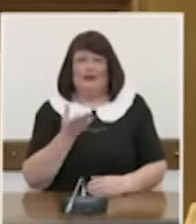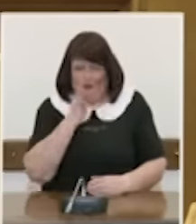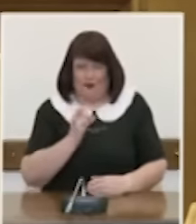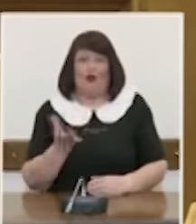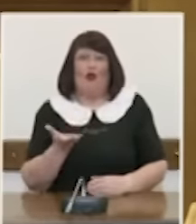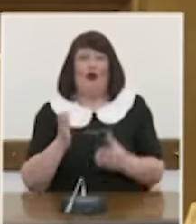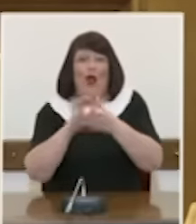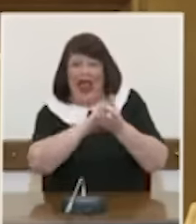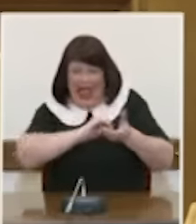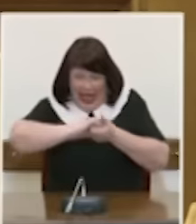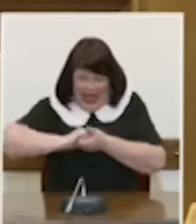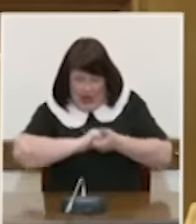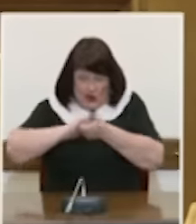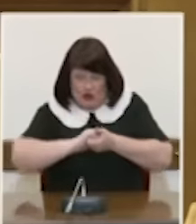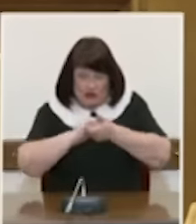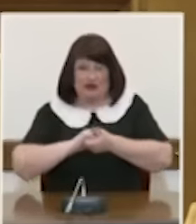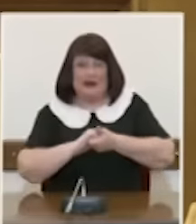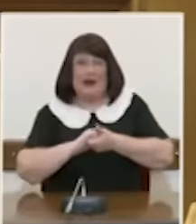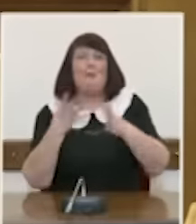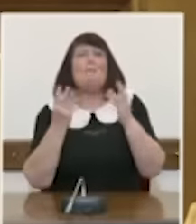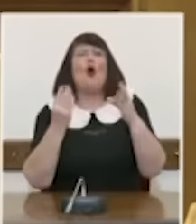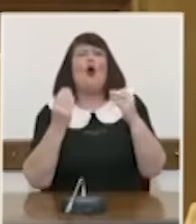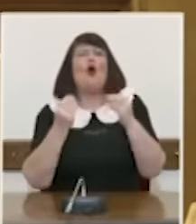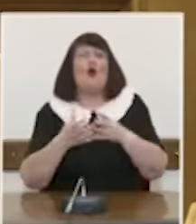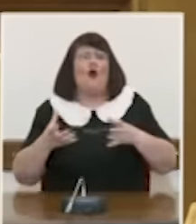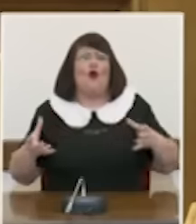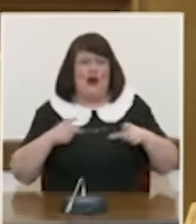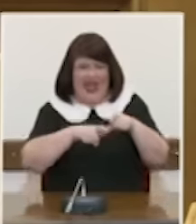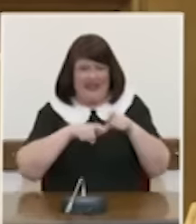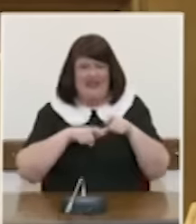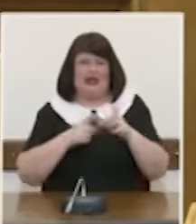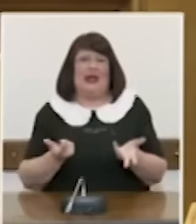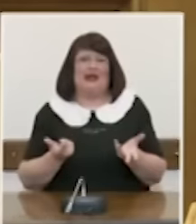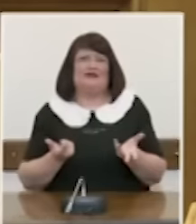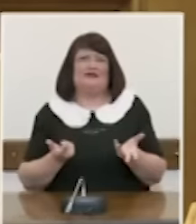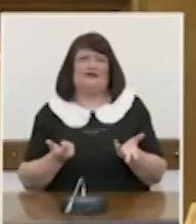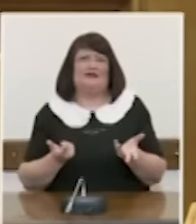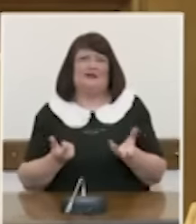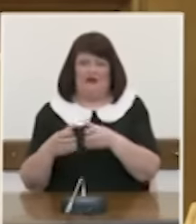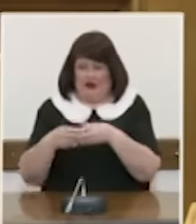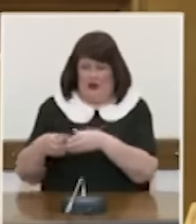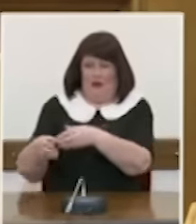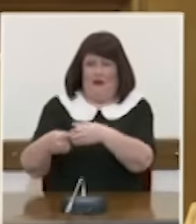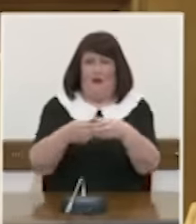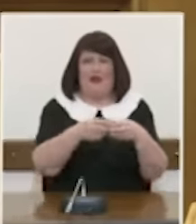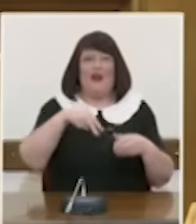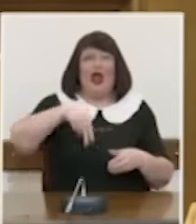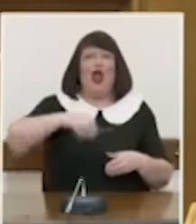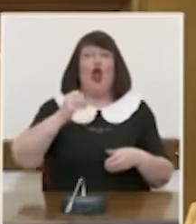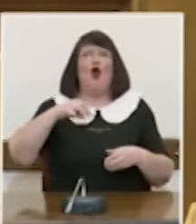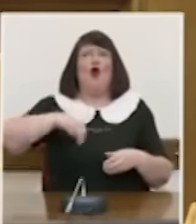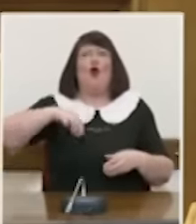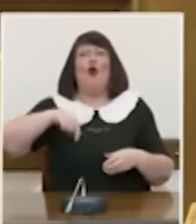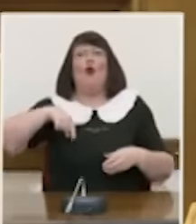μια ενιαία αγορά πολυεθνικών, των λόμπι, των μονοπωλίων. Και βέβαια ήρθε η απάντηση